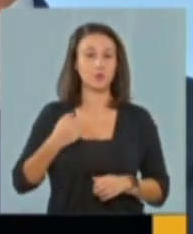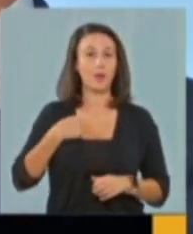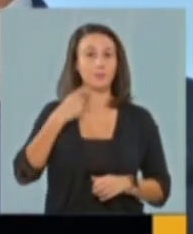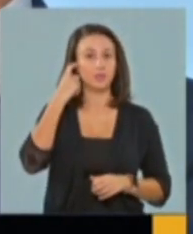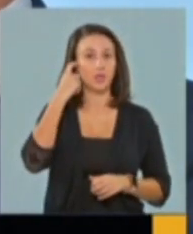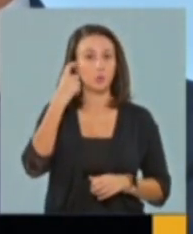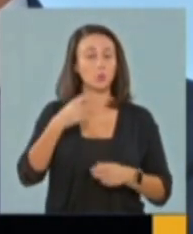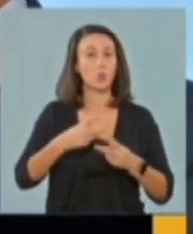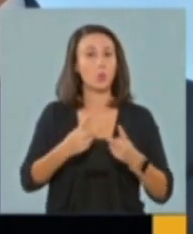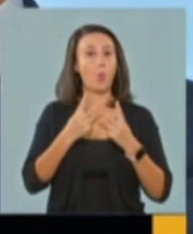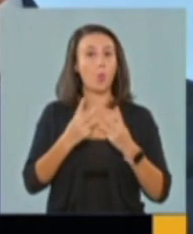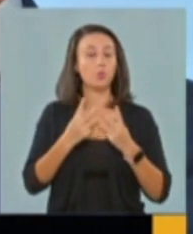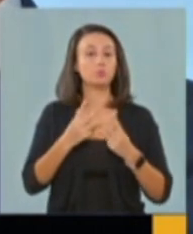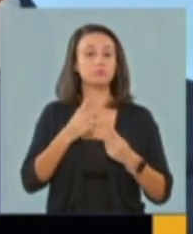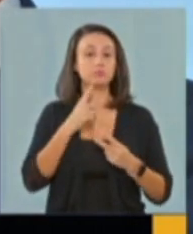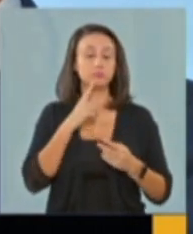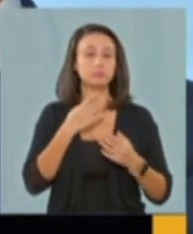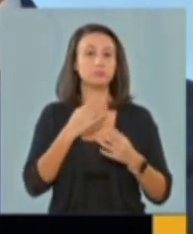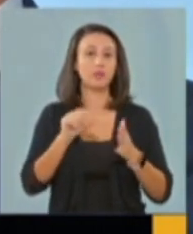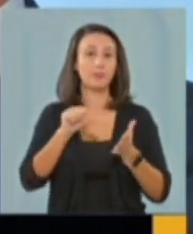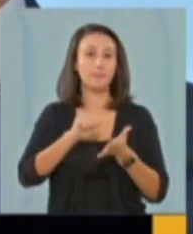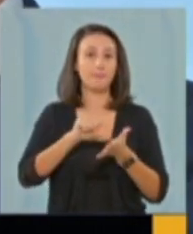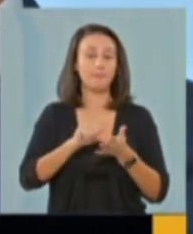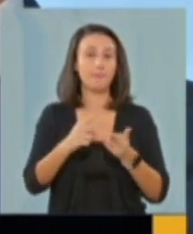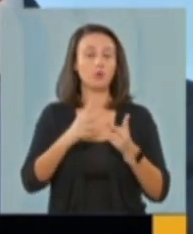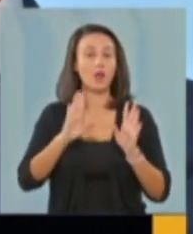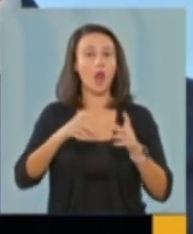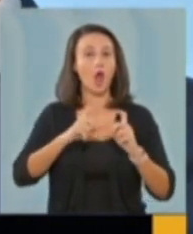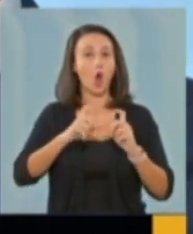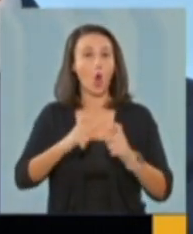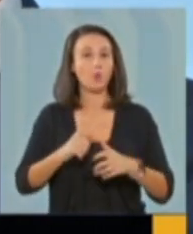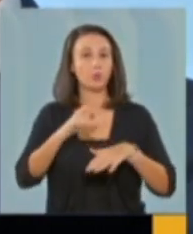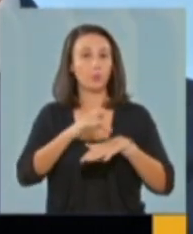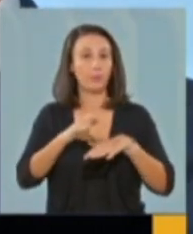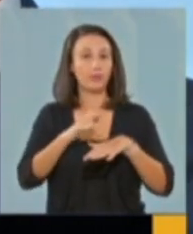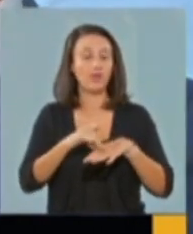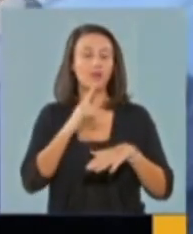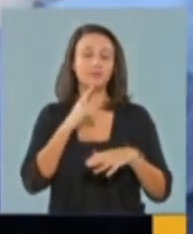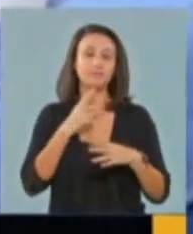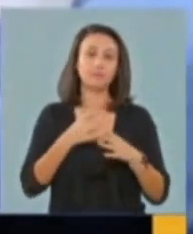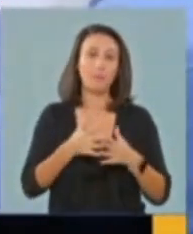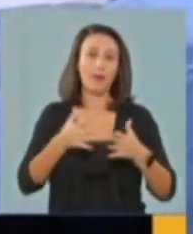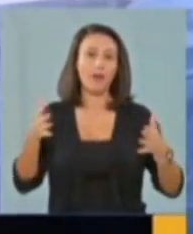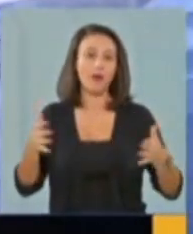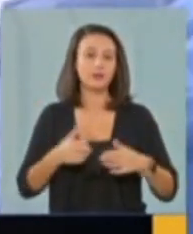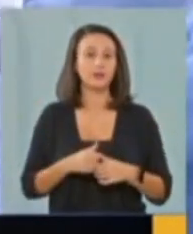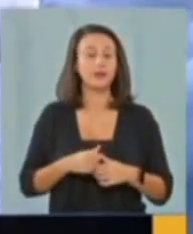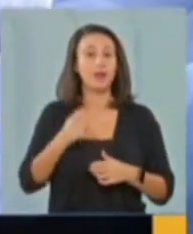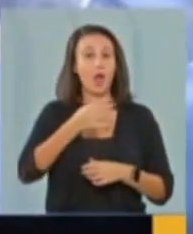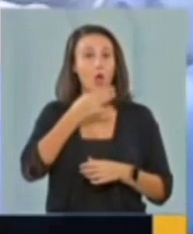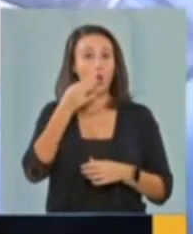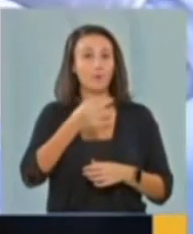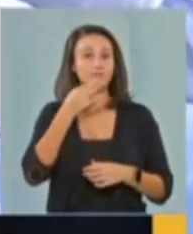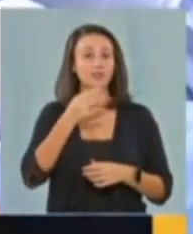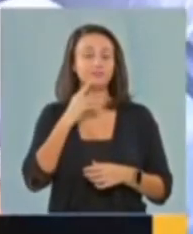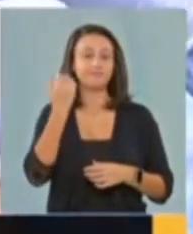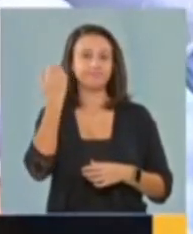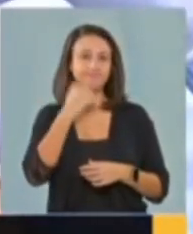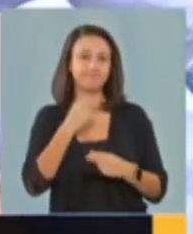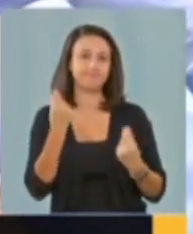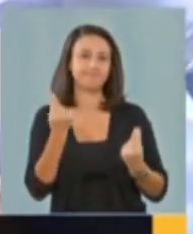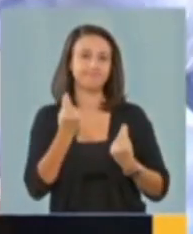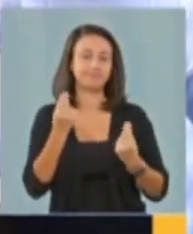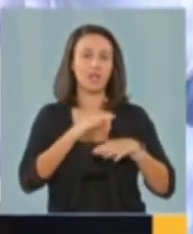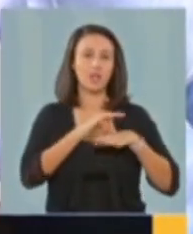că rolul primordial lor rolul central îl are corpul medical în Definiția lui cea mai largă Gheorghe cea a comentat și derapajele